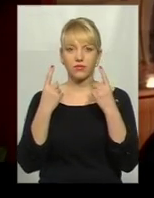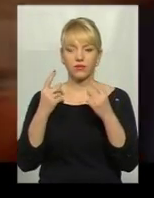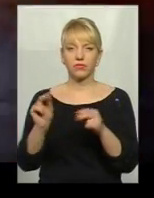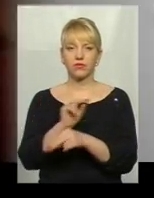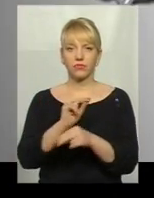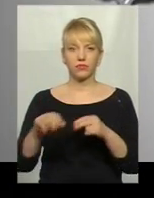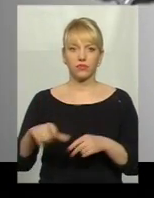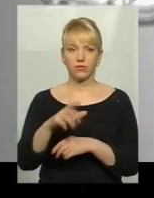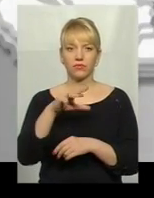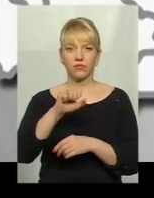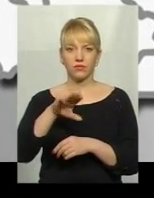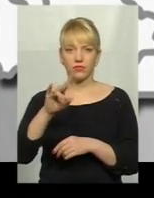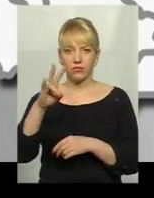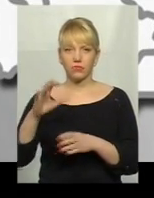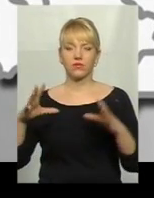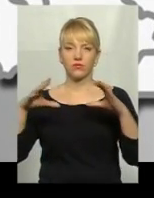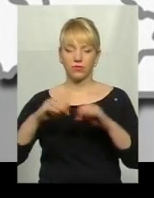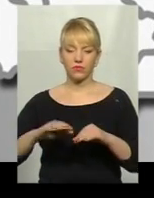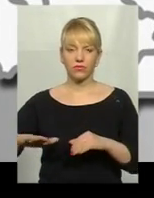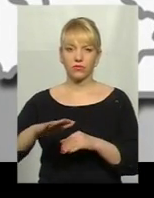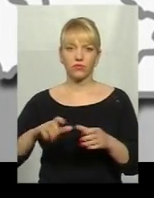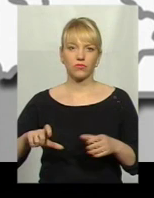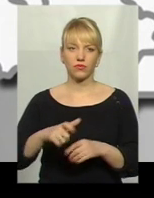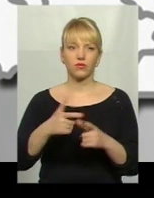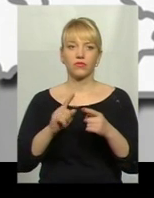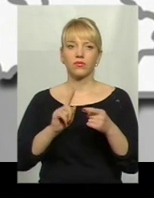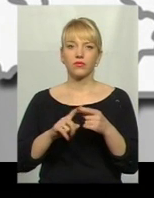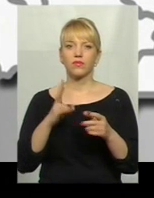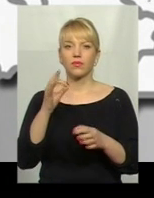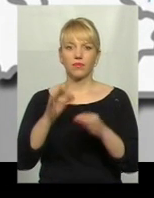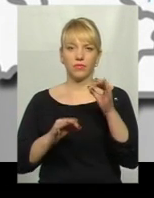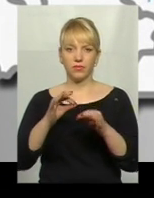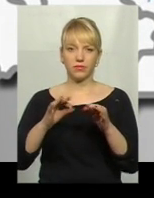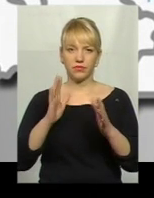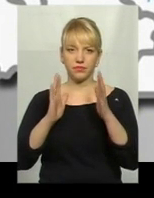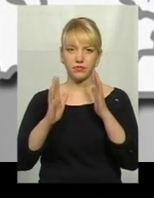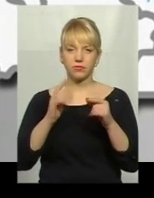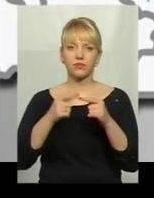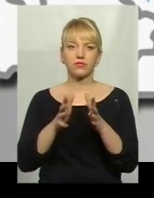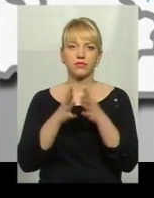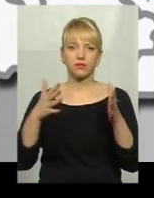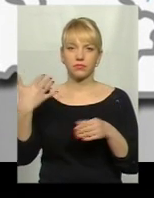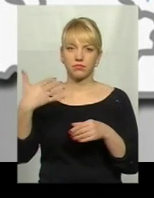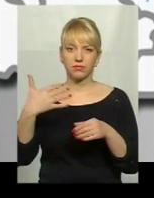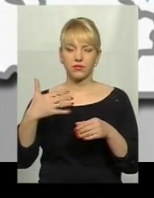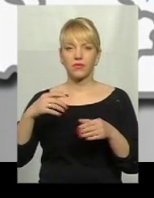доріг. Сатанівська об'єднана громада зручно розташована на території природного парку. Більше 50